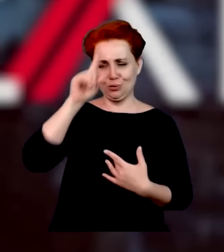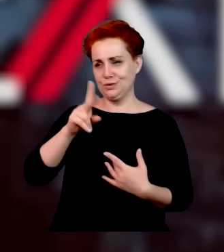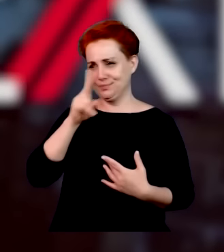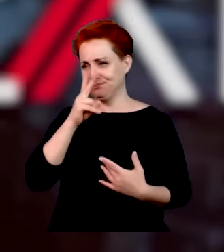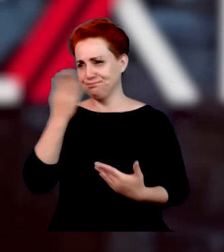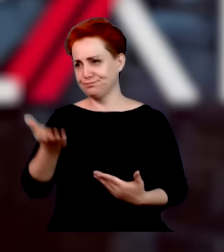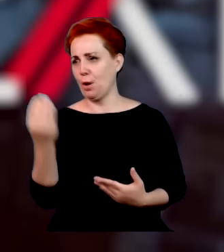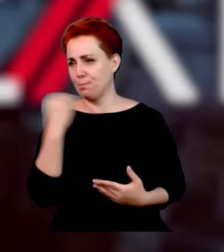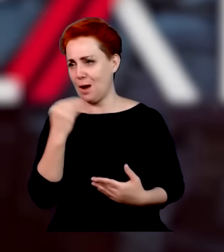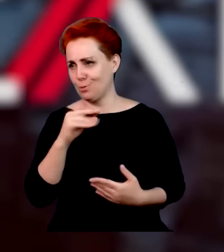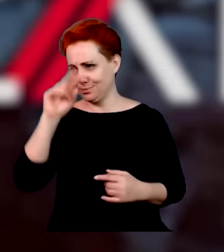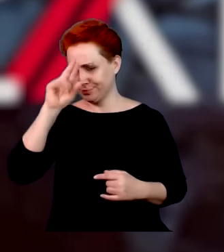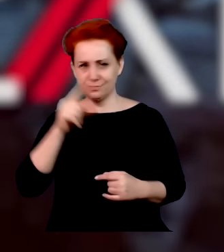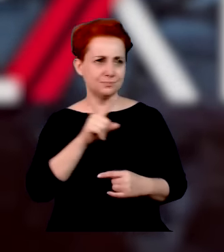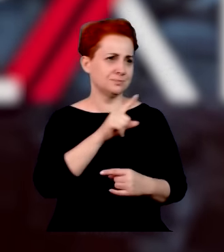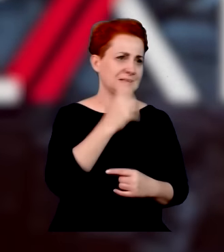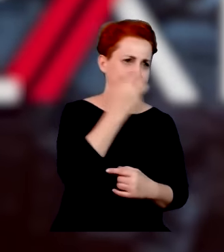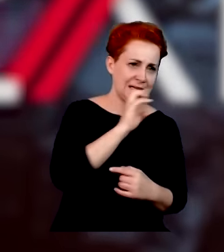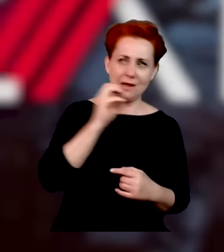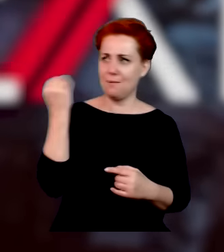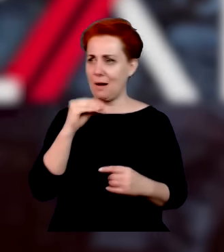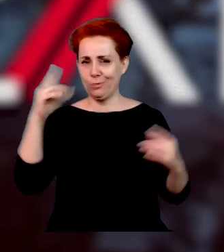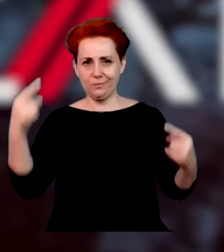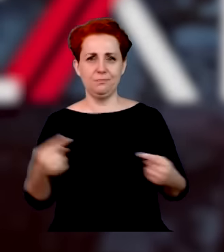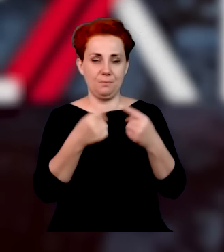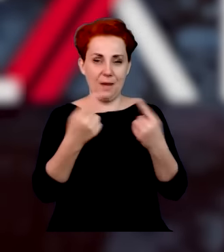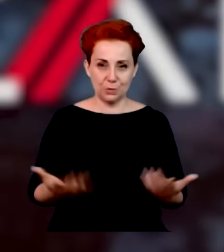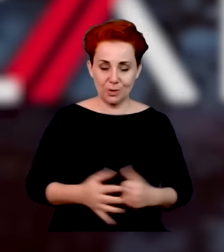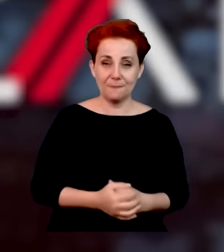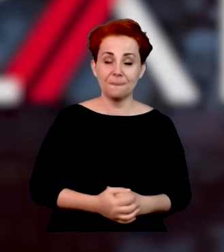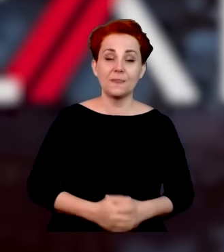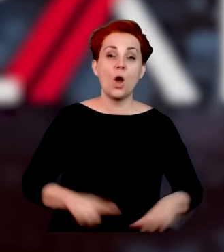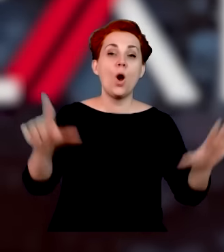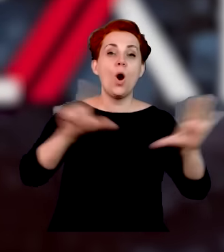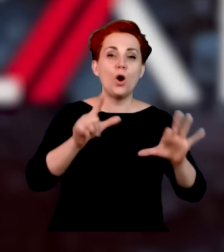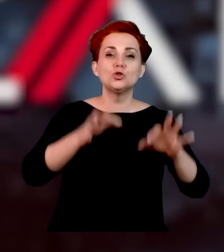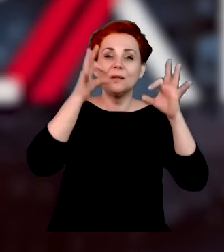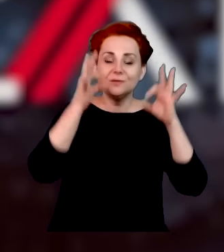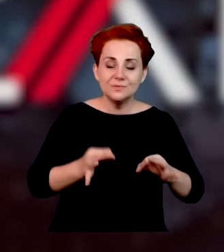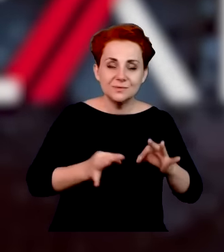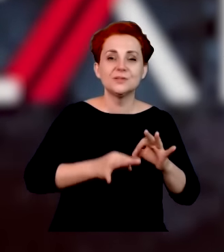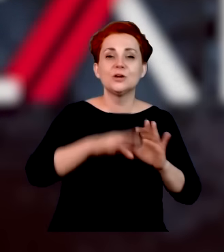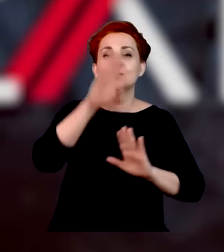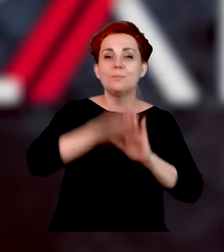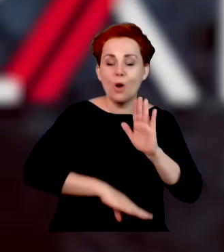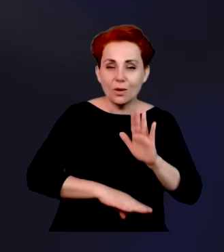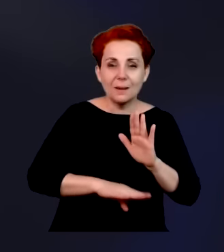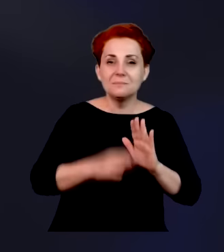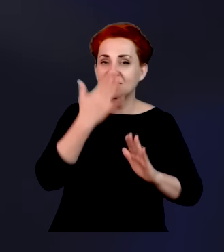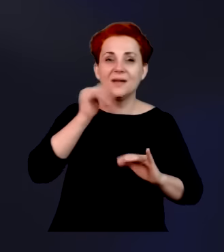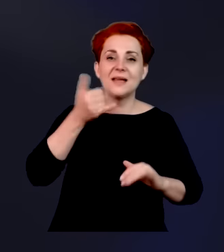całkiem logiczna konsekwencja. Logiczne jest także, że o 19:00 startuje program Dzisiaj. Oto, co przygotuję dziś.